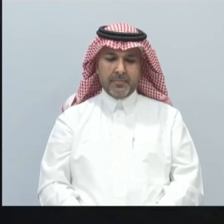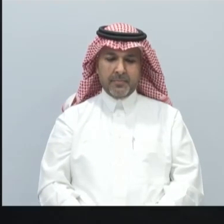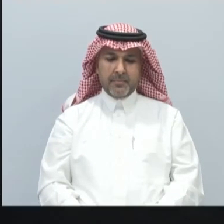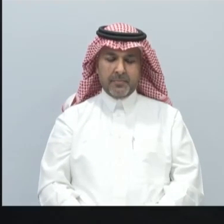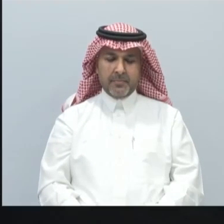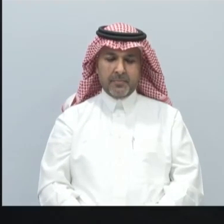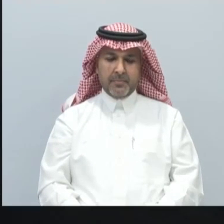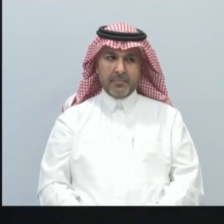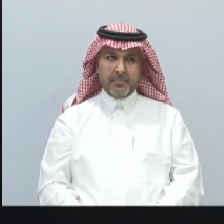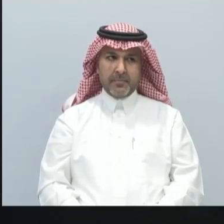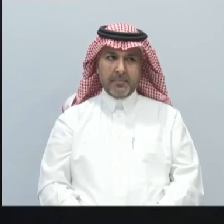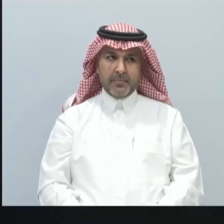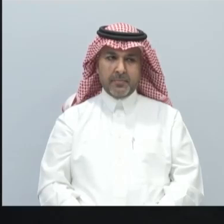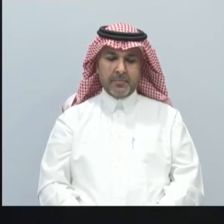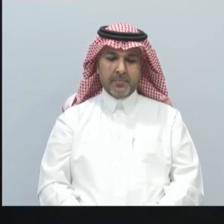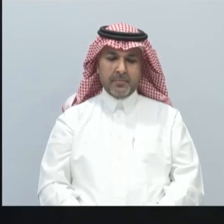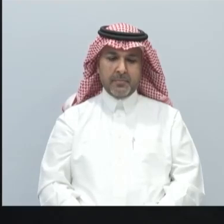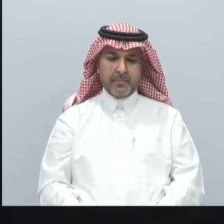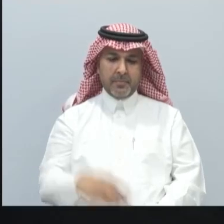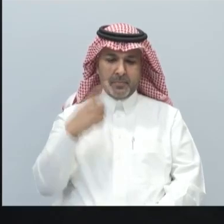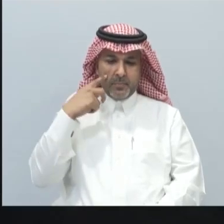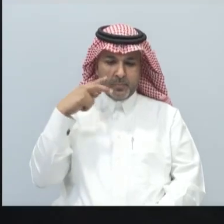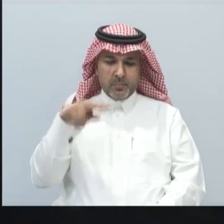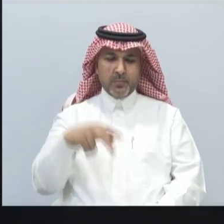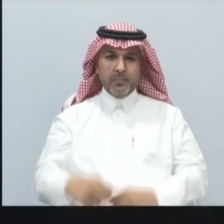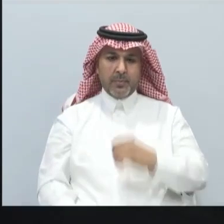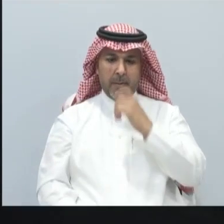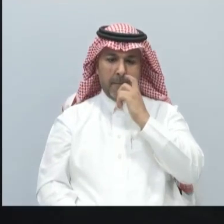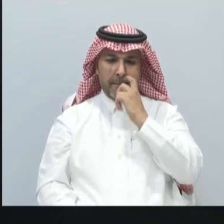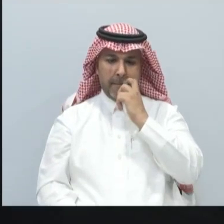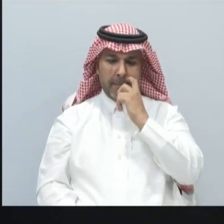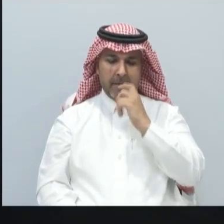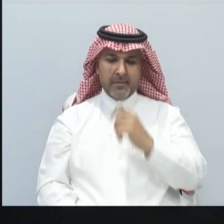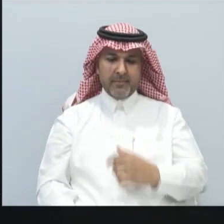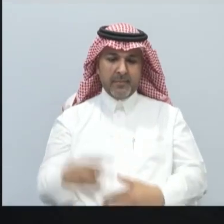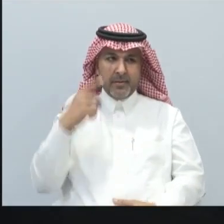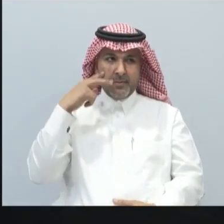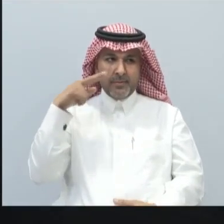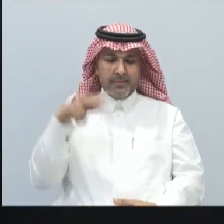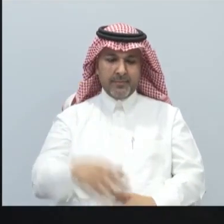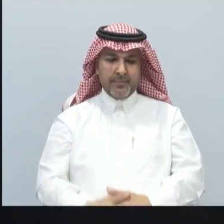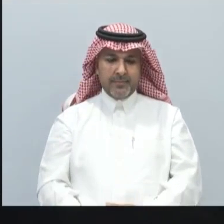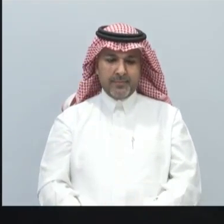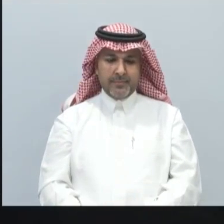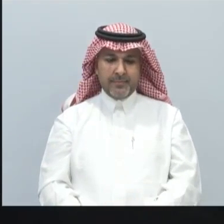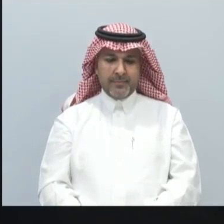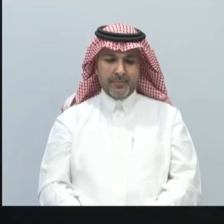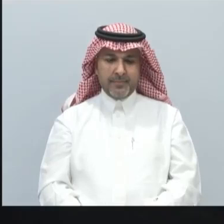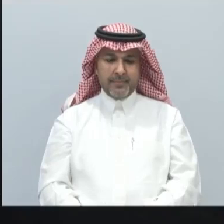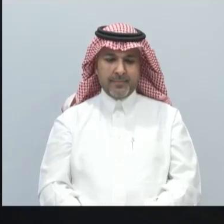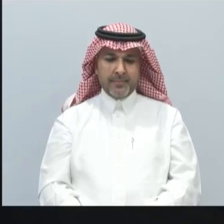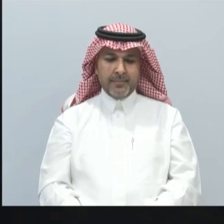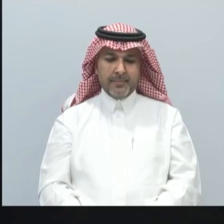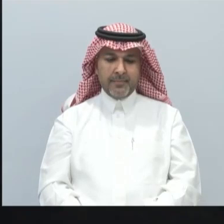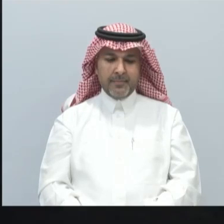العمليات الهندسيه او التحويلات الهندسيه على الدوال الاسيه نفس ما تعلمنا في الدرس الخامس في الفصل